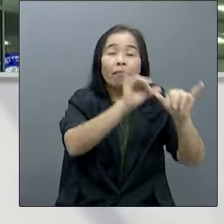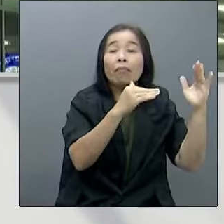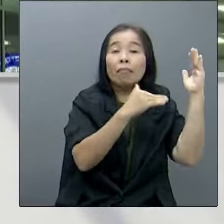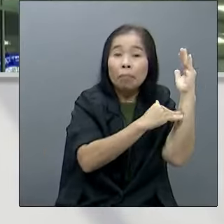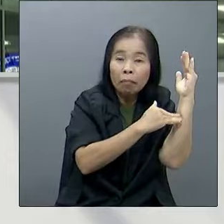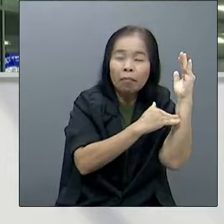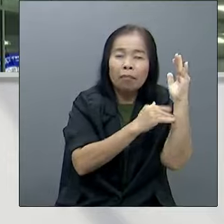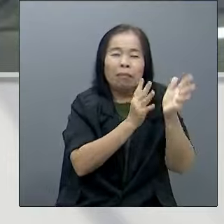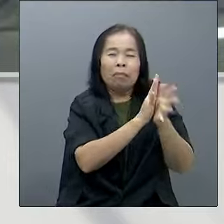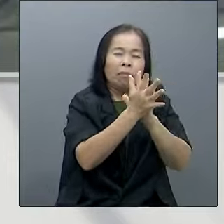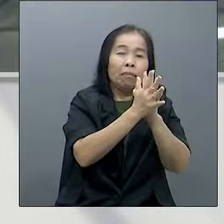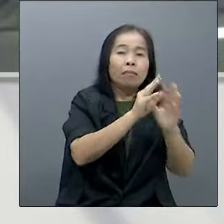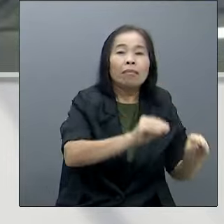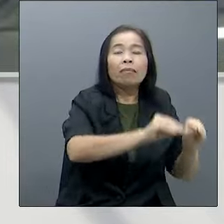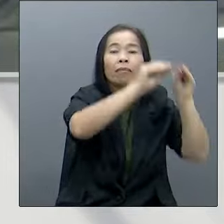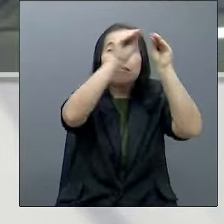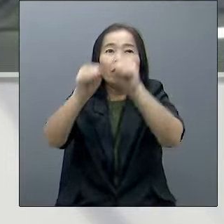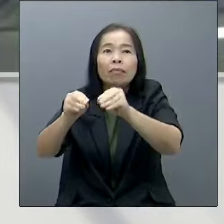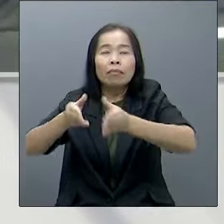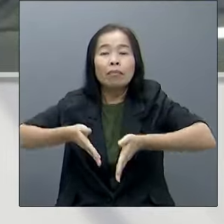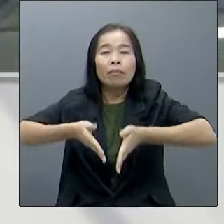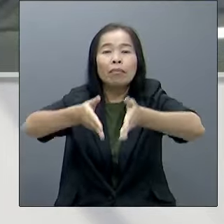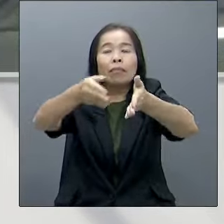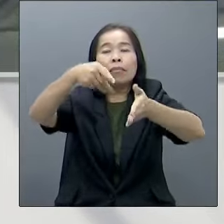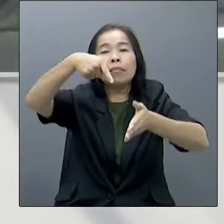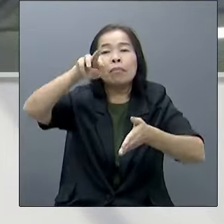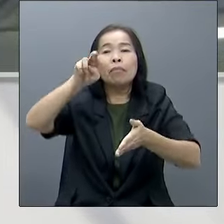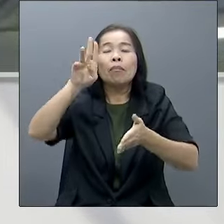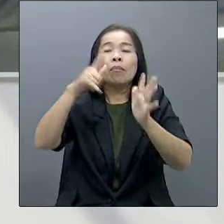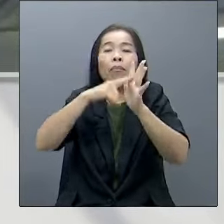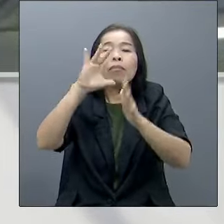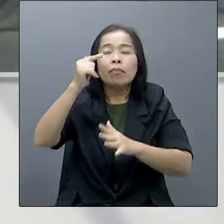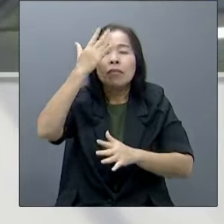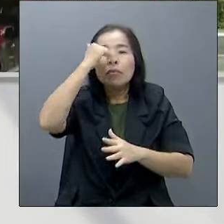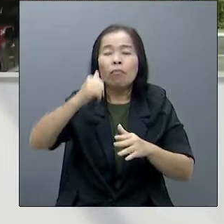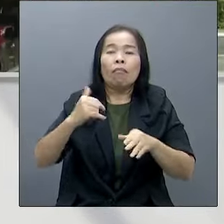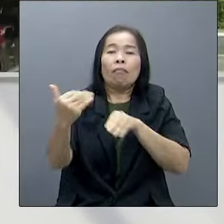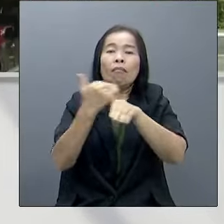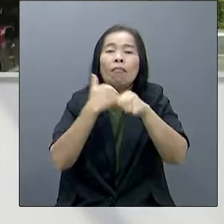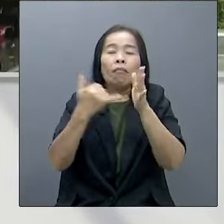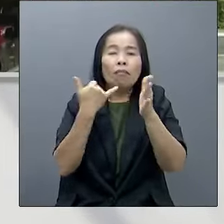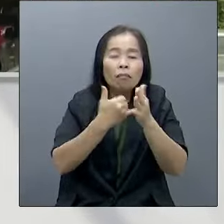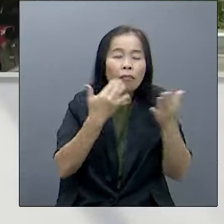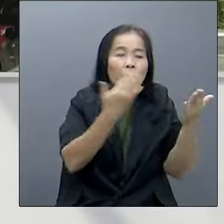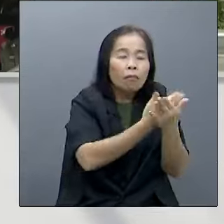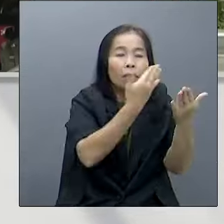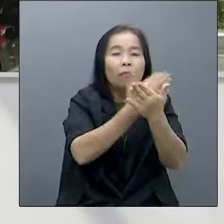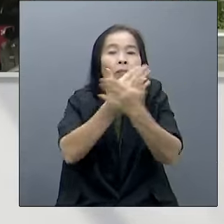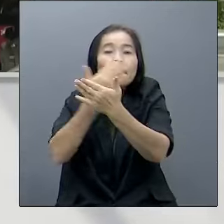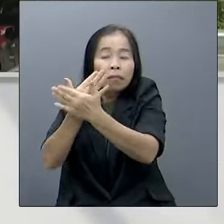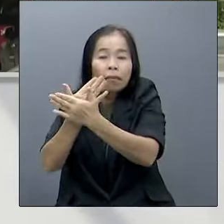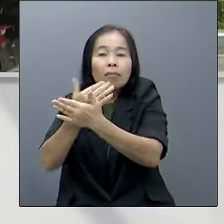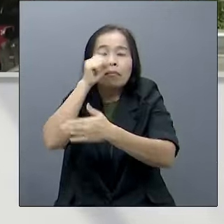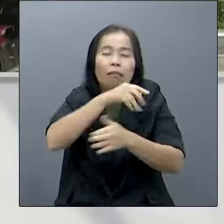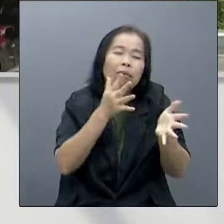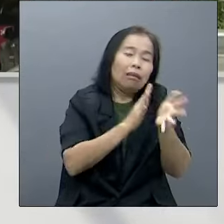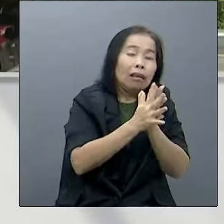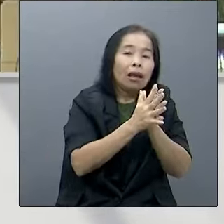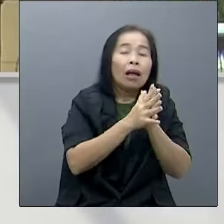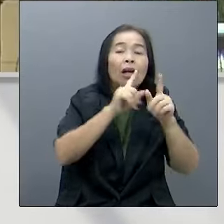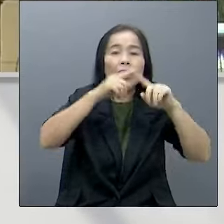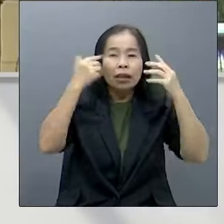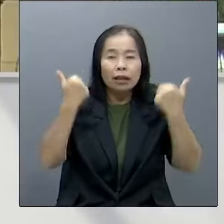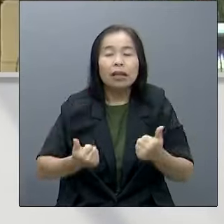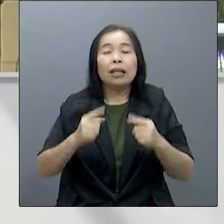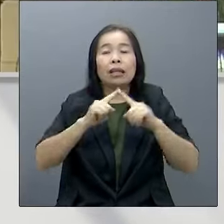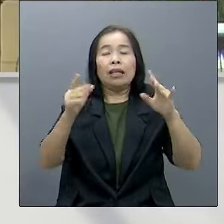อ่นมากข้ก็ขยัปไปอยู่ตรงถนนบรองมาราชชนอัี้เื่จากวาสภาปของเมือง REPรียนไป สภาปกใช้พ้นทมัเปลี่นไปอย่ทบอกวโจทย